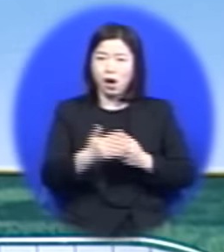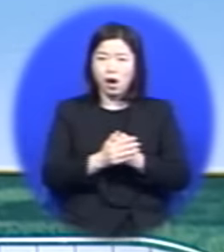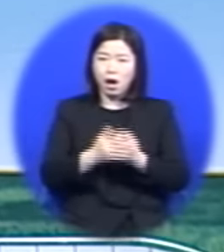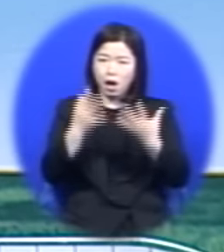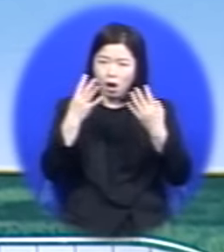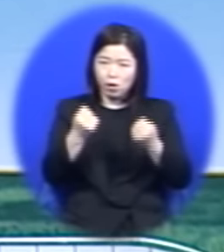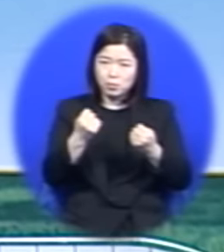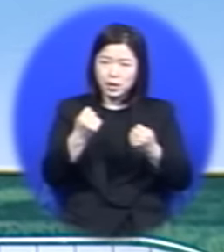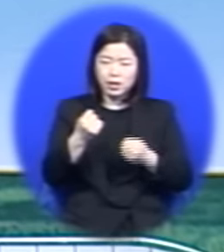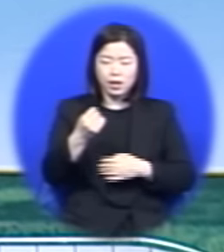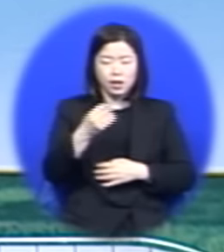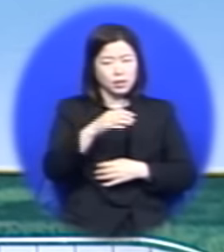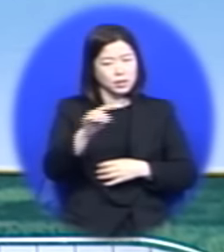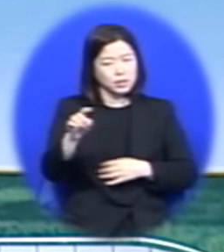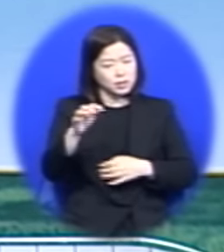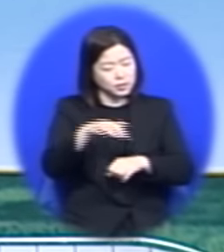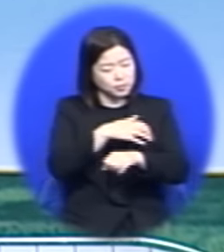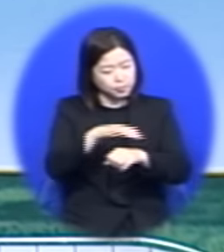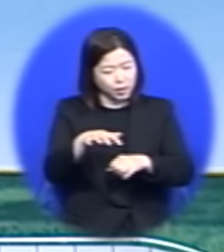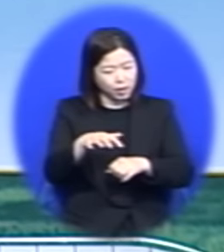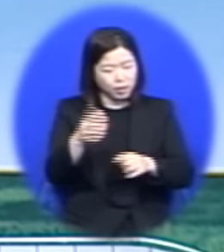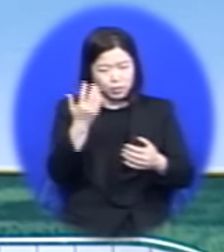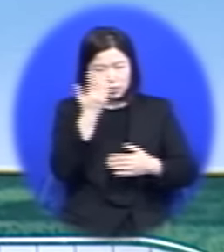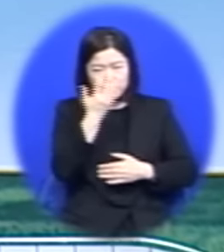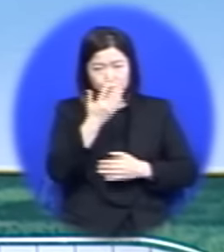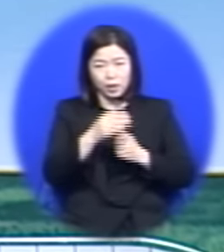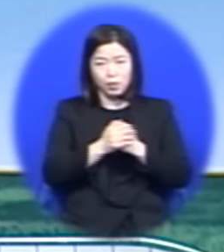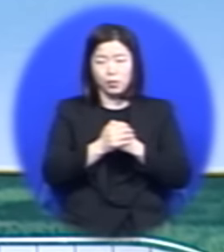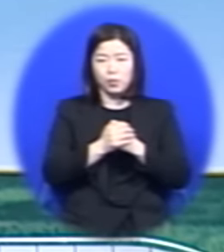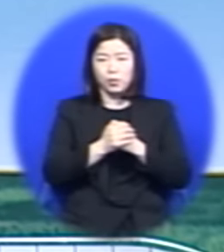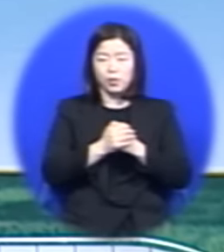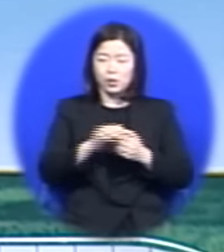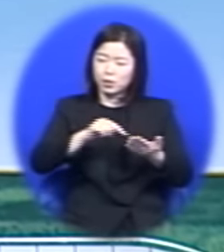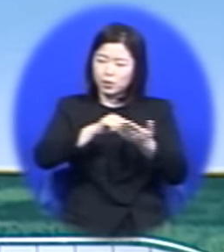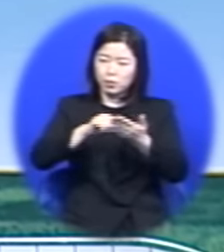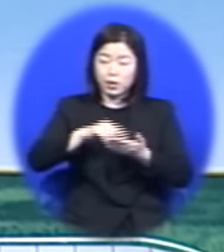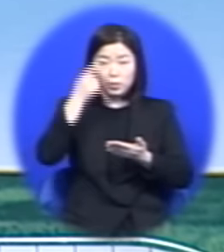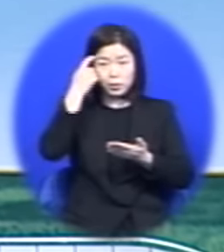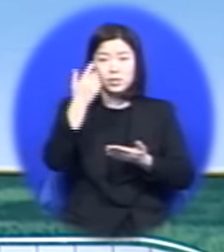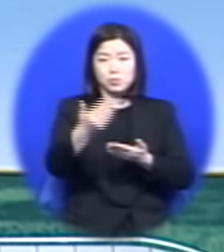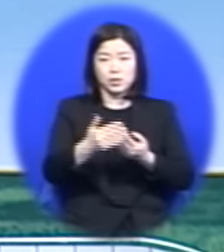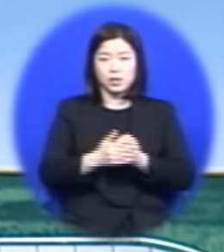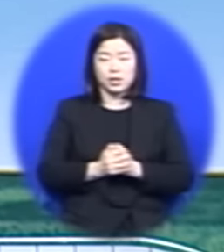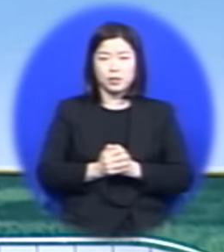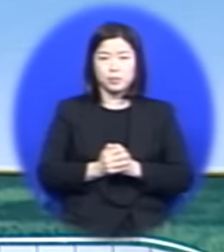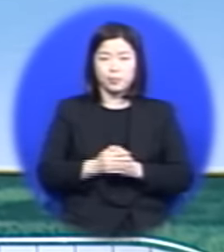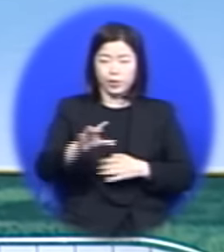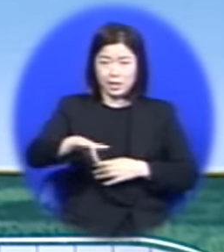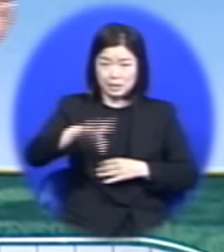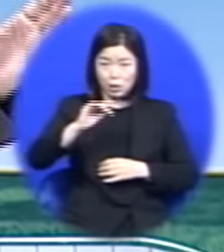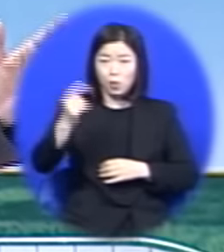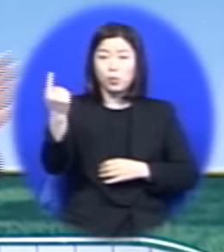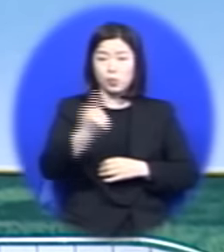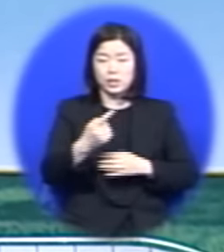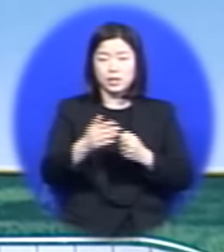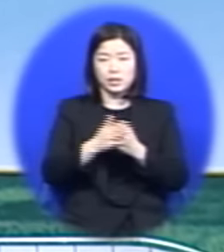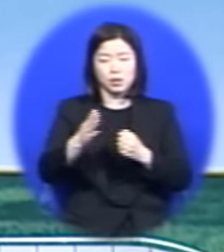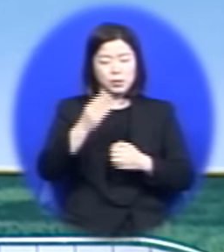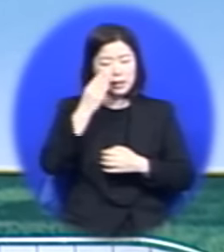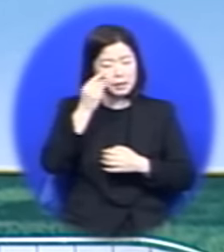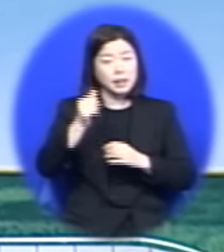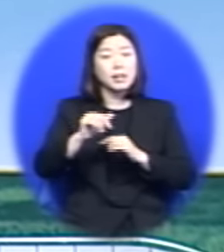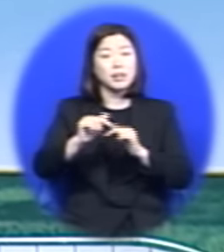얼마나 어색하고 또 얼마나 외롭겠어요. 처음 왔으니 낯설기도